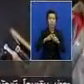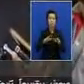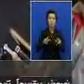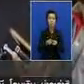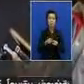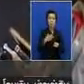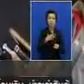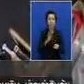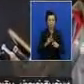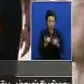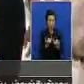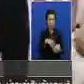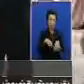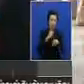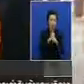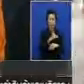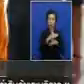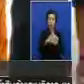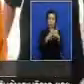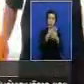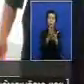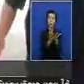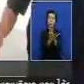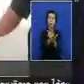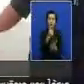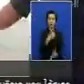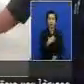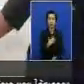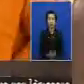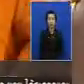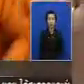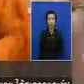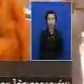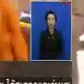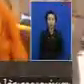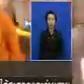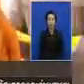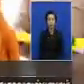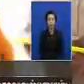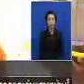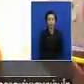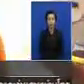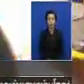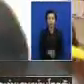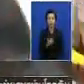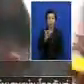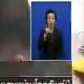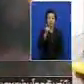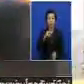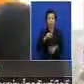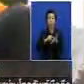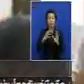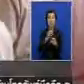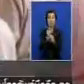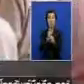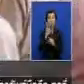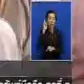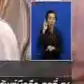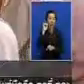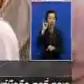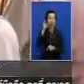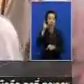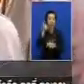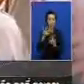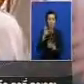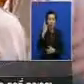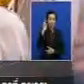ดินไปได้ด้วยความราบรื่น ก็เป็นประเด็นที่อาจจะเข้าใจผิดนะครับผ่านสื่อมวลชนวันนี้ก็